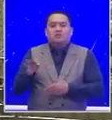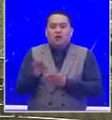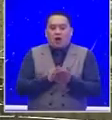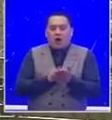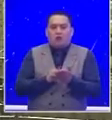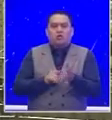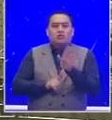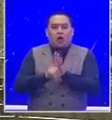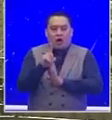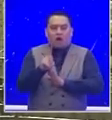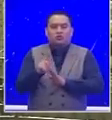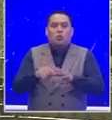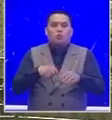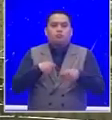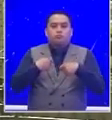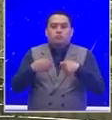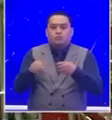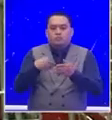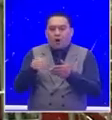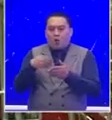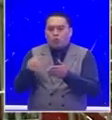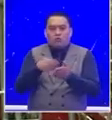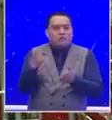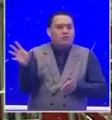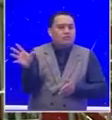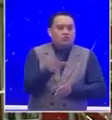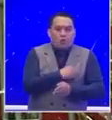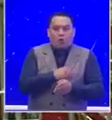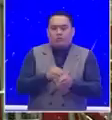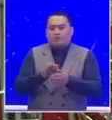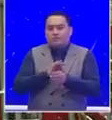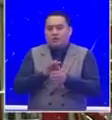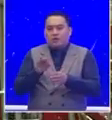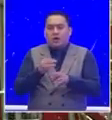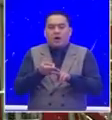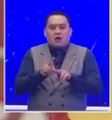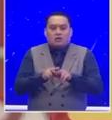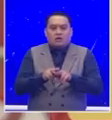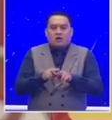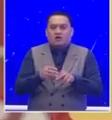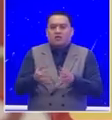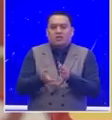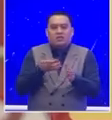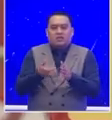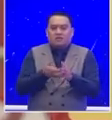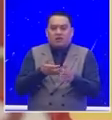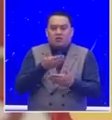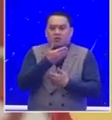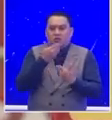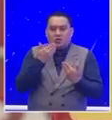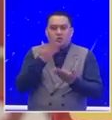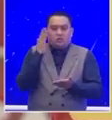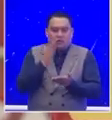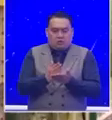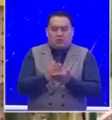смысле начали штурмовать супермаркеты, скупая практически все подряд. Однако это не вызвало дефицита, и сейчас на